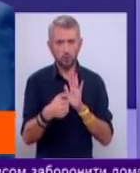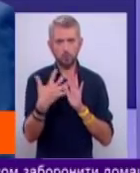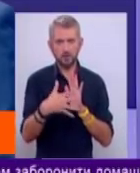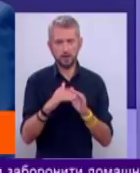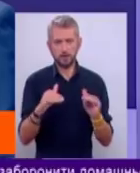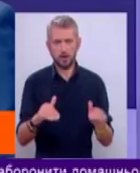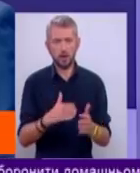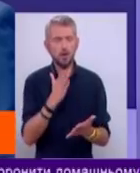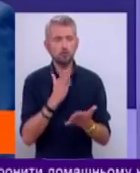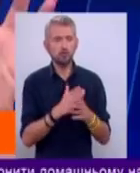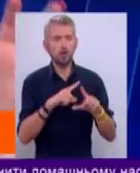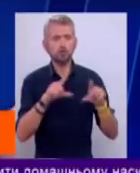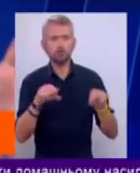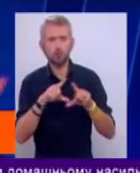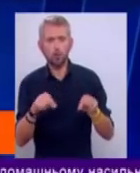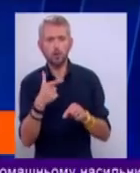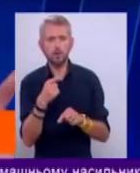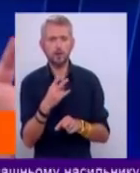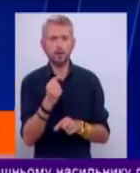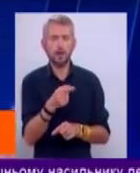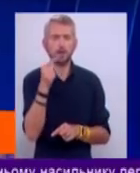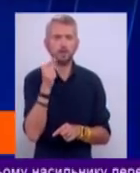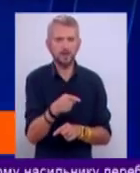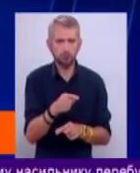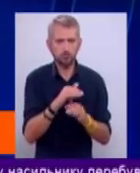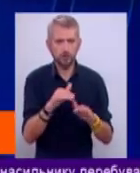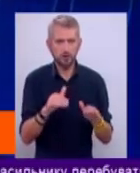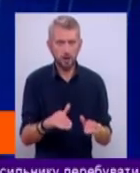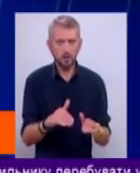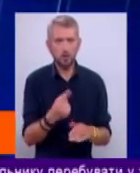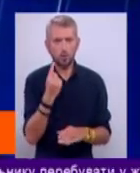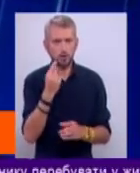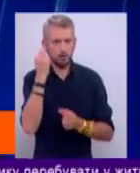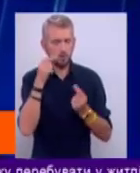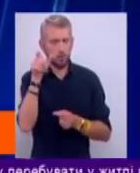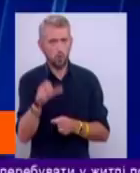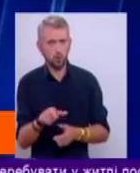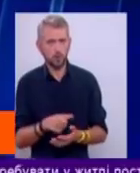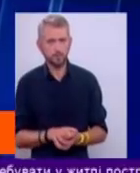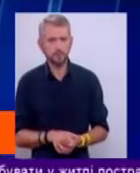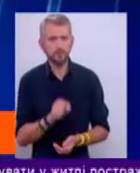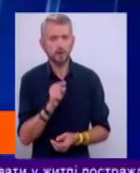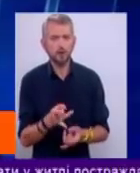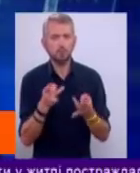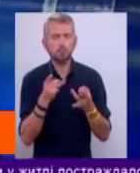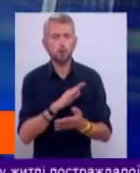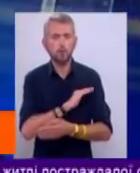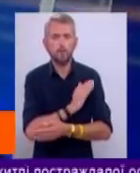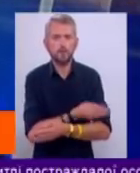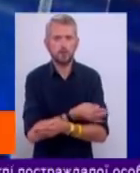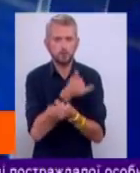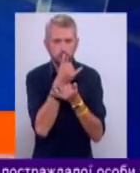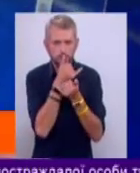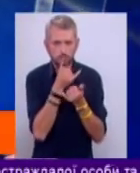учнів. Є школи, де на 1000 з чимось теж учнів один психолог. Він просто фізично не